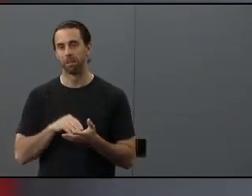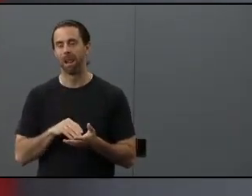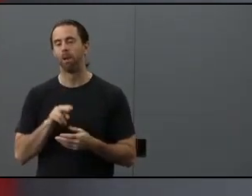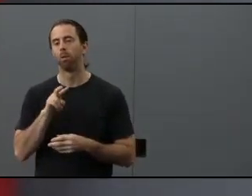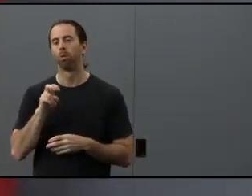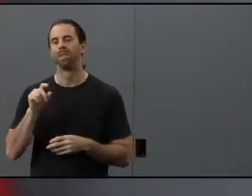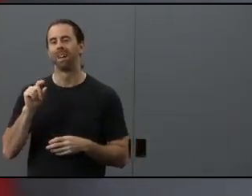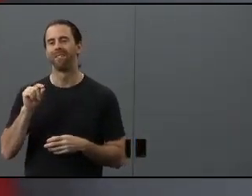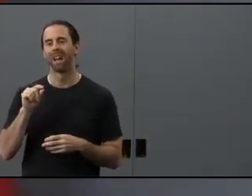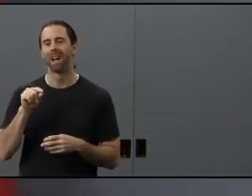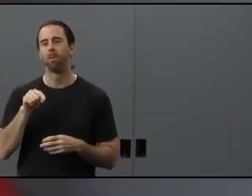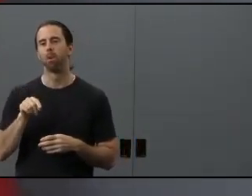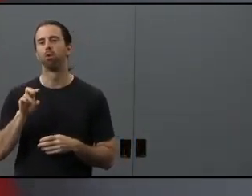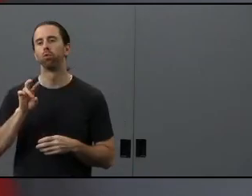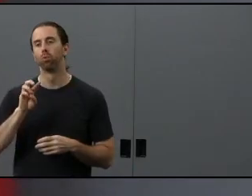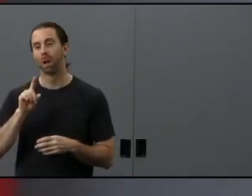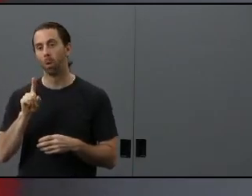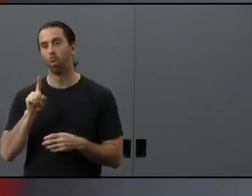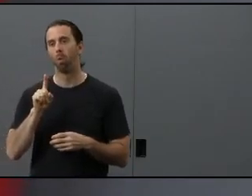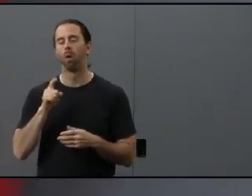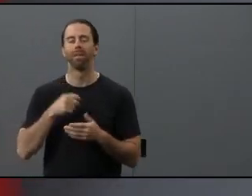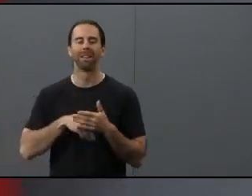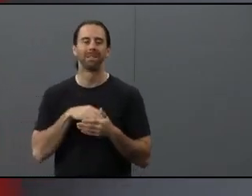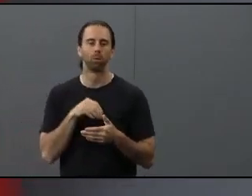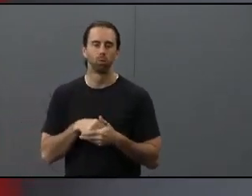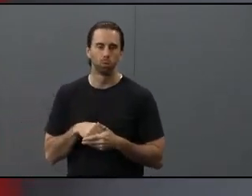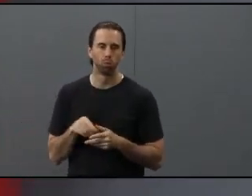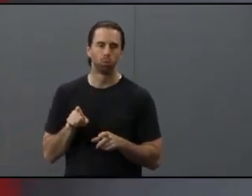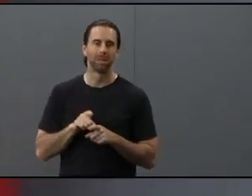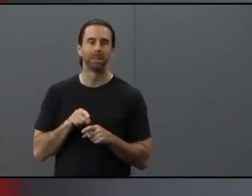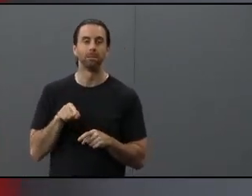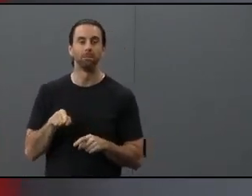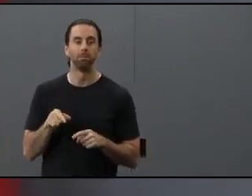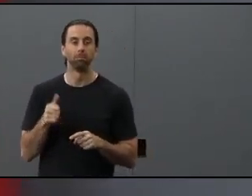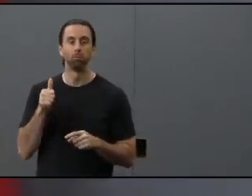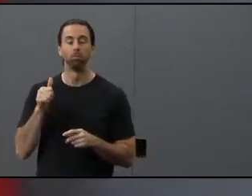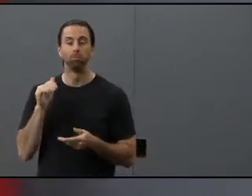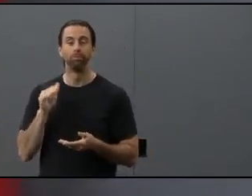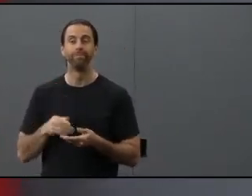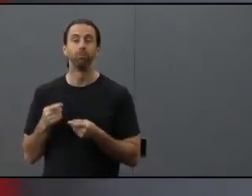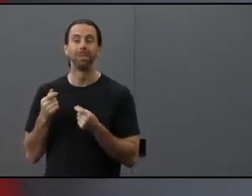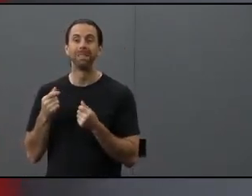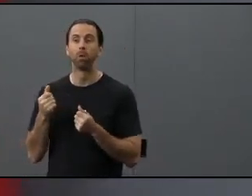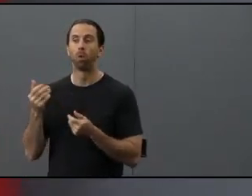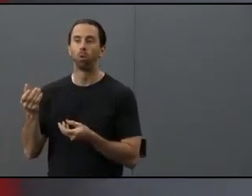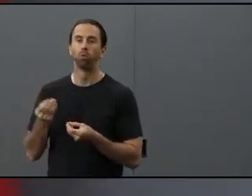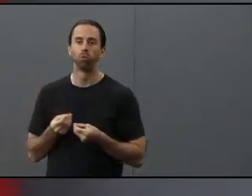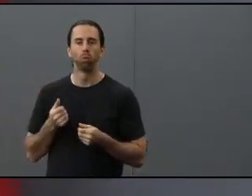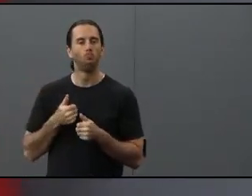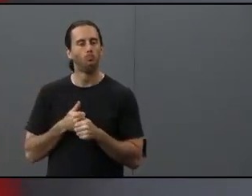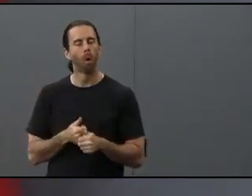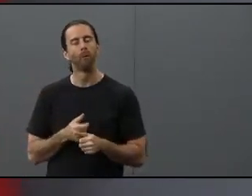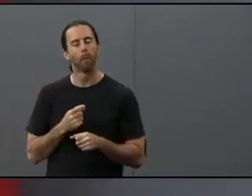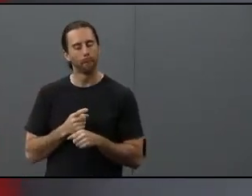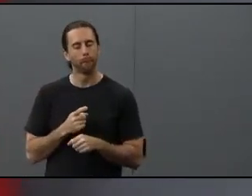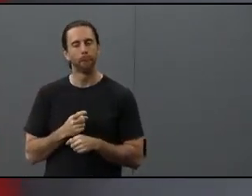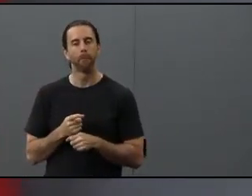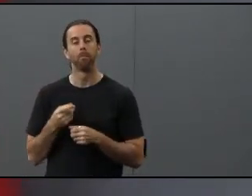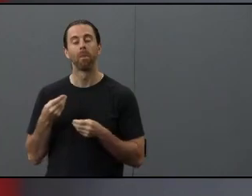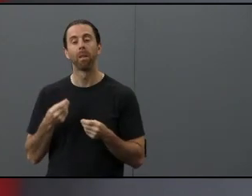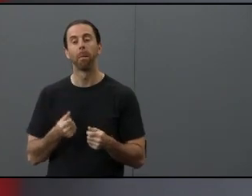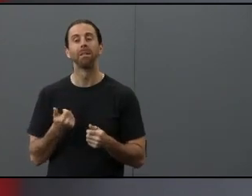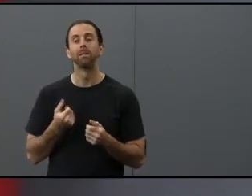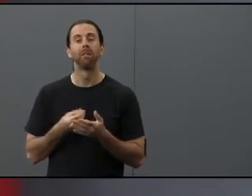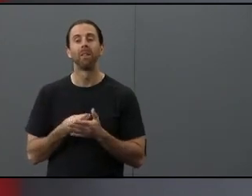146220 et 61 tax inclus celle-ci étant la plus basse soumission reçue et conforme et cette dépense